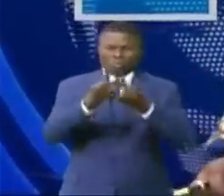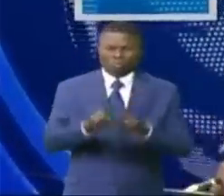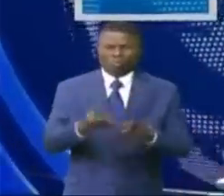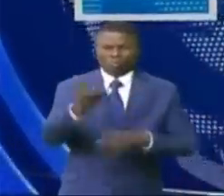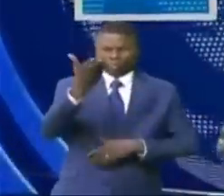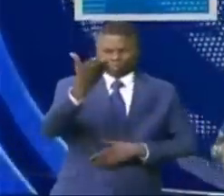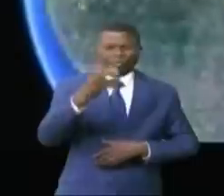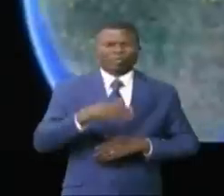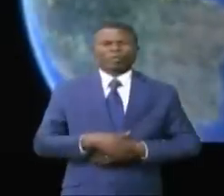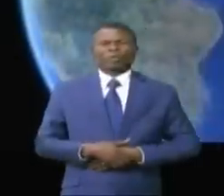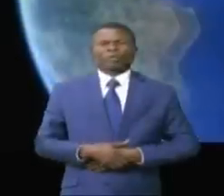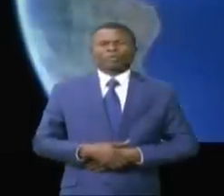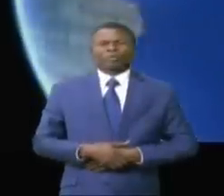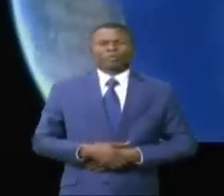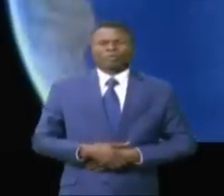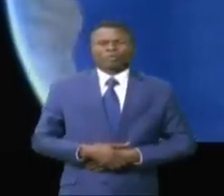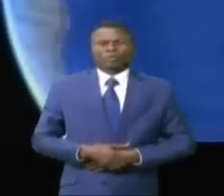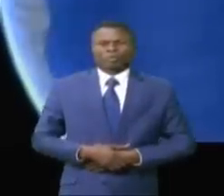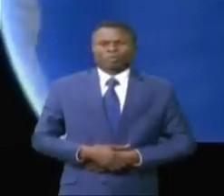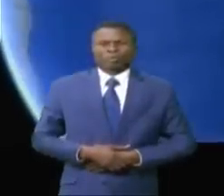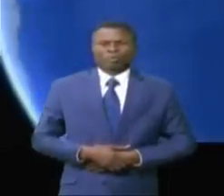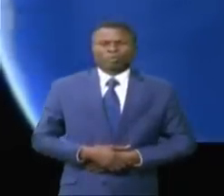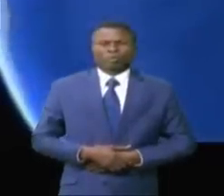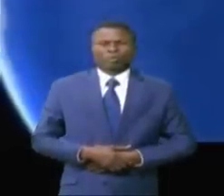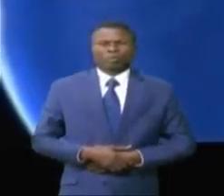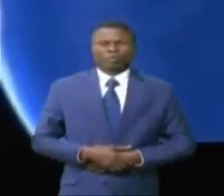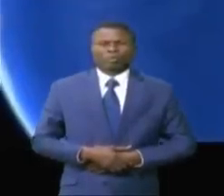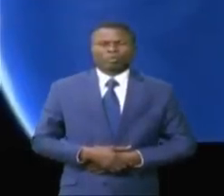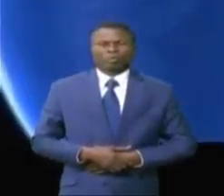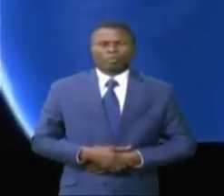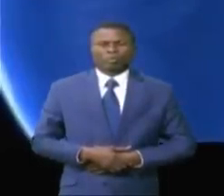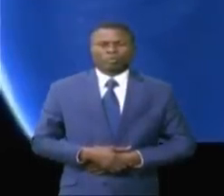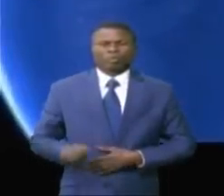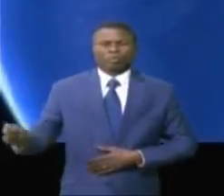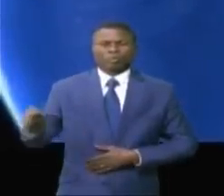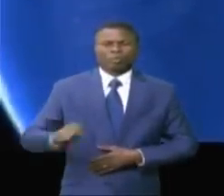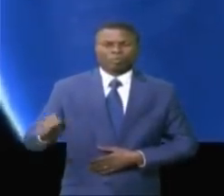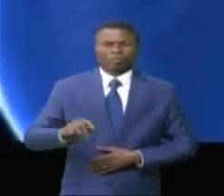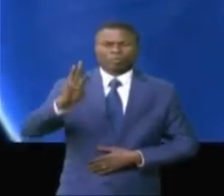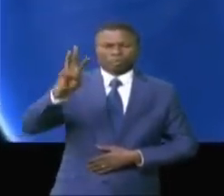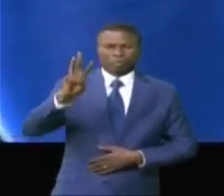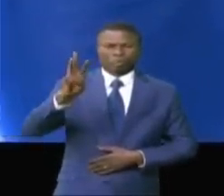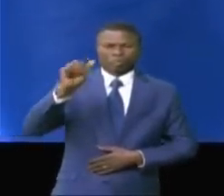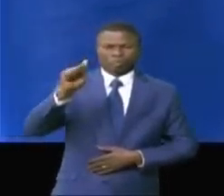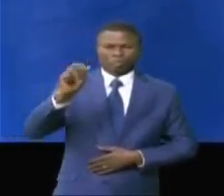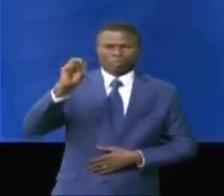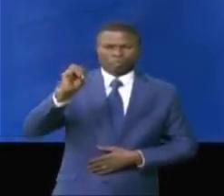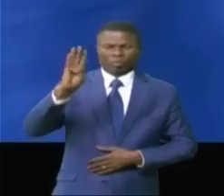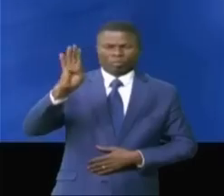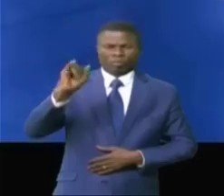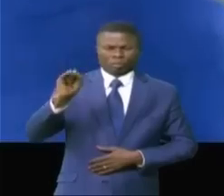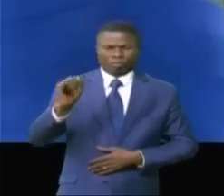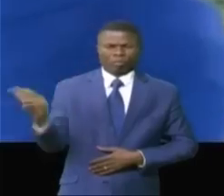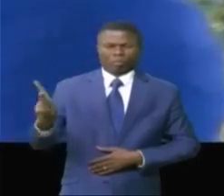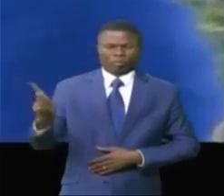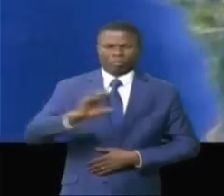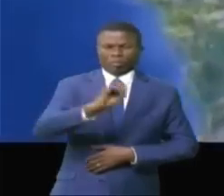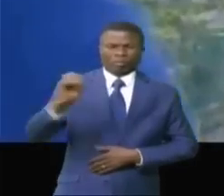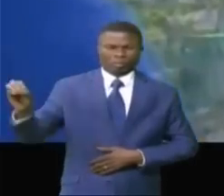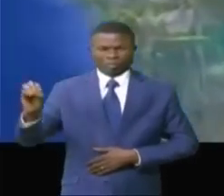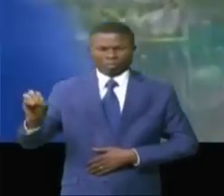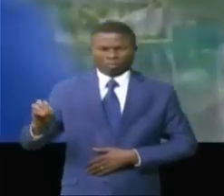Kayouma. Situé à Tshibwe, dans le territoire des Miabi, au Kasaï oriental, la